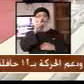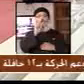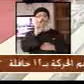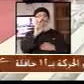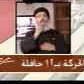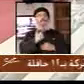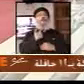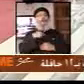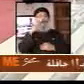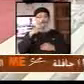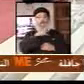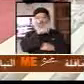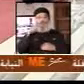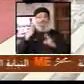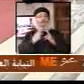من الحب،